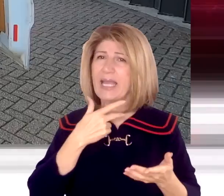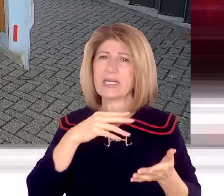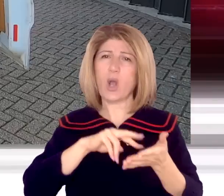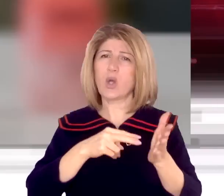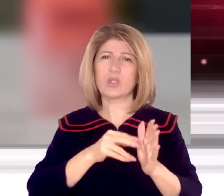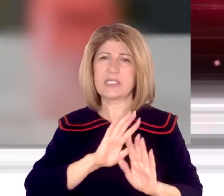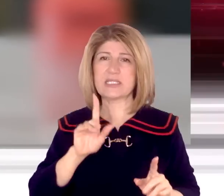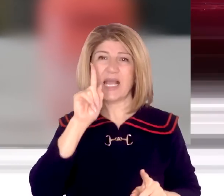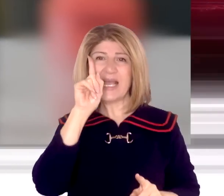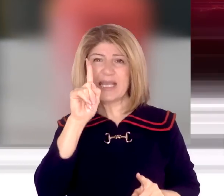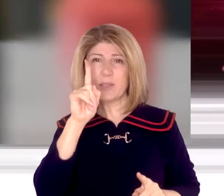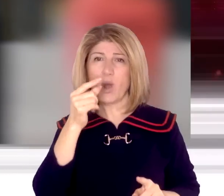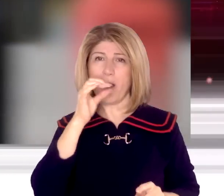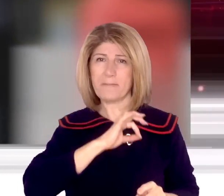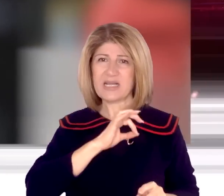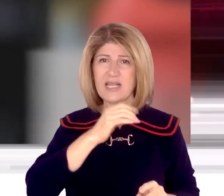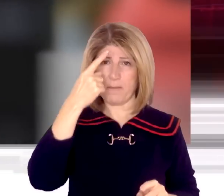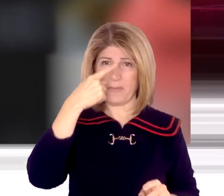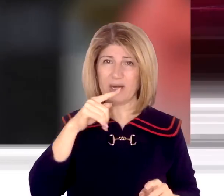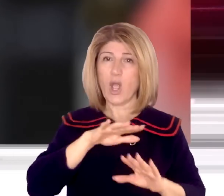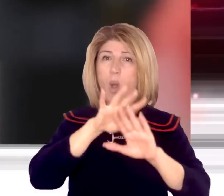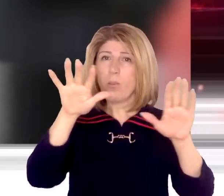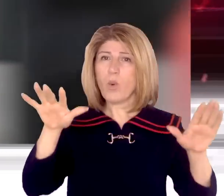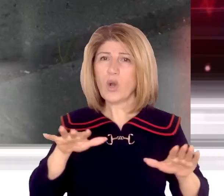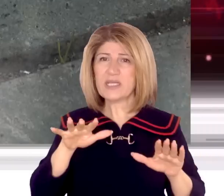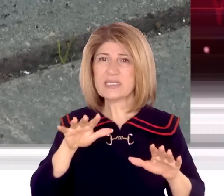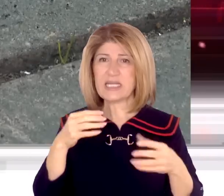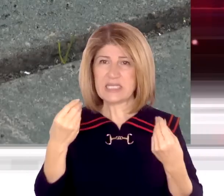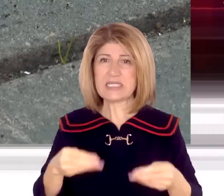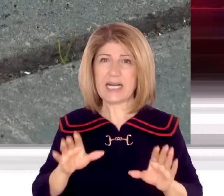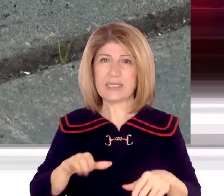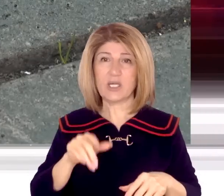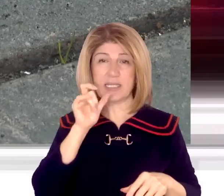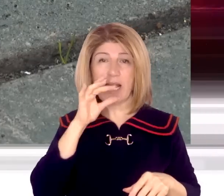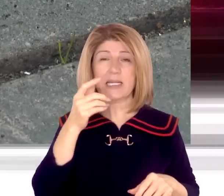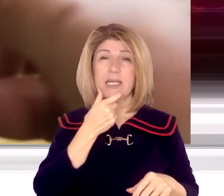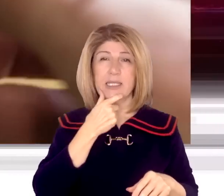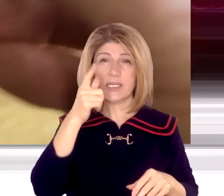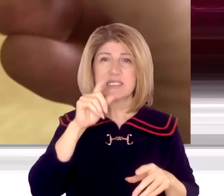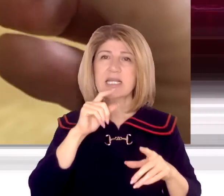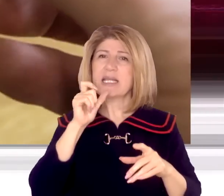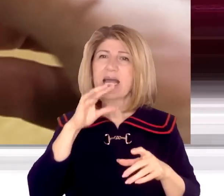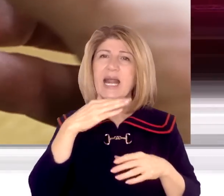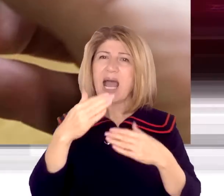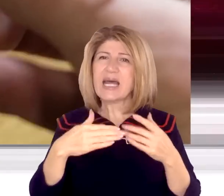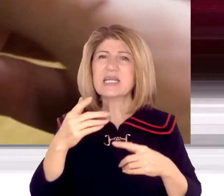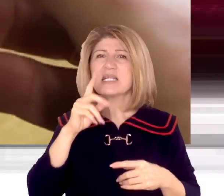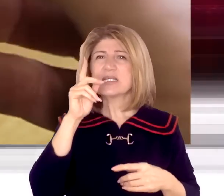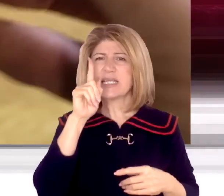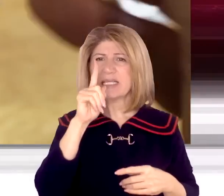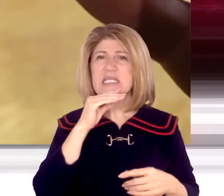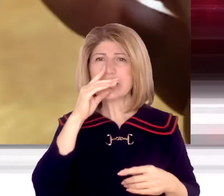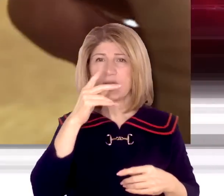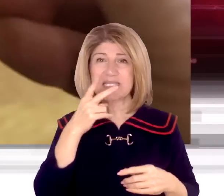نیست. یک بار مصرفاشون برای محیط زیستم خیلی مضرن. تو بریتانیا در هر